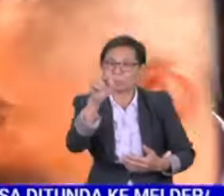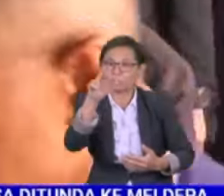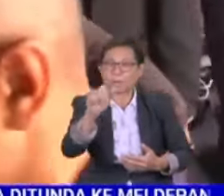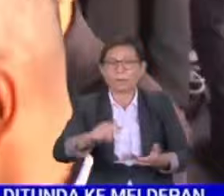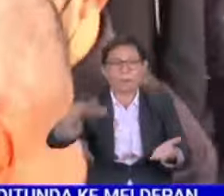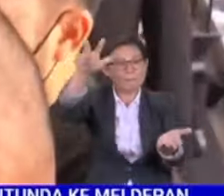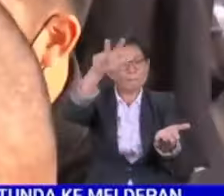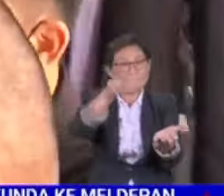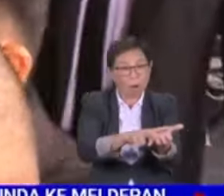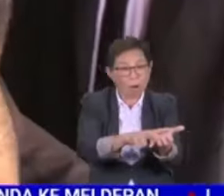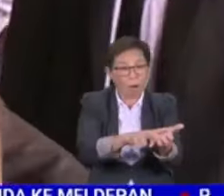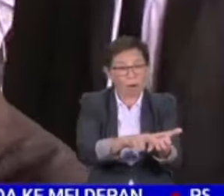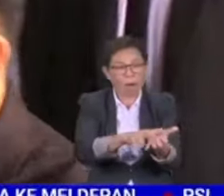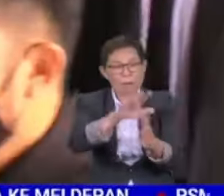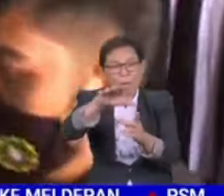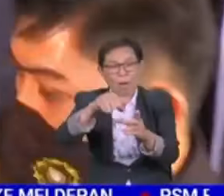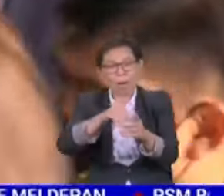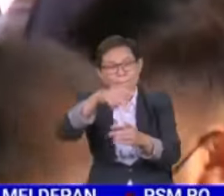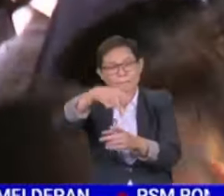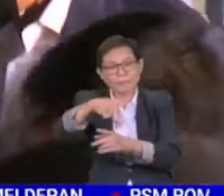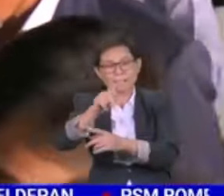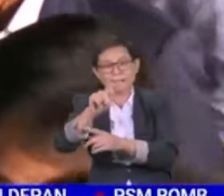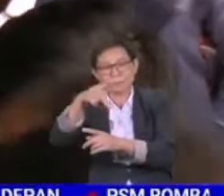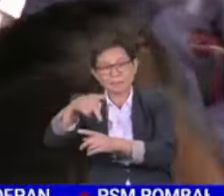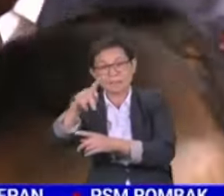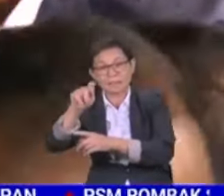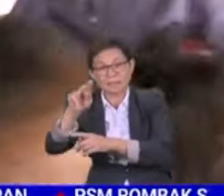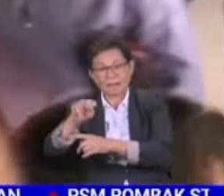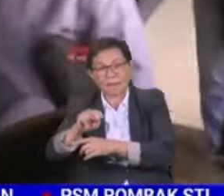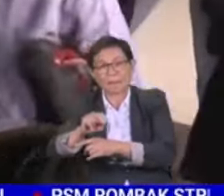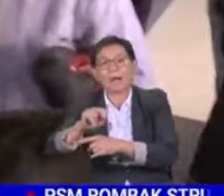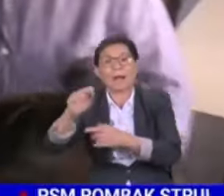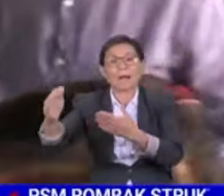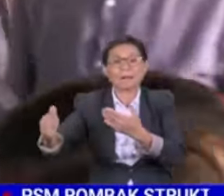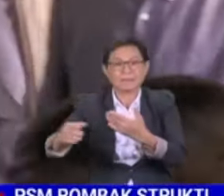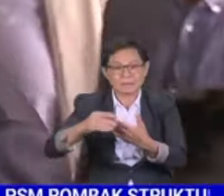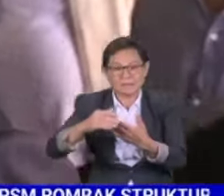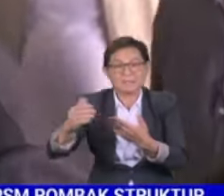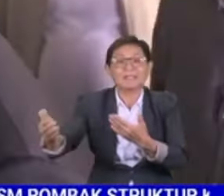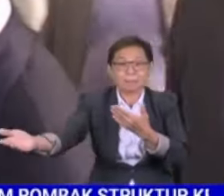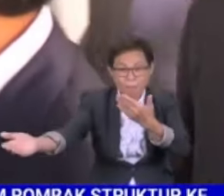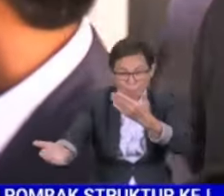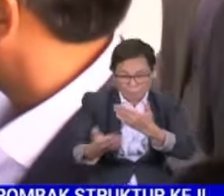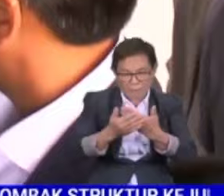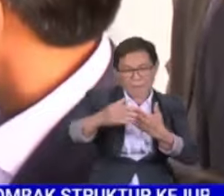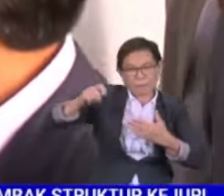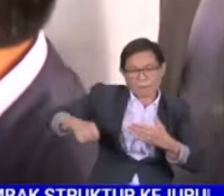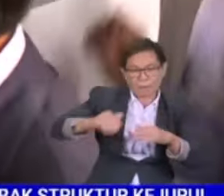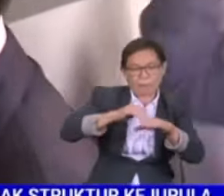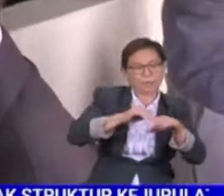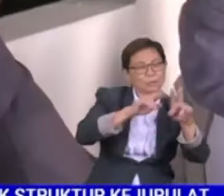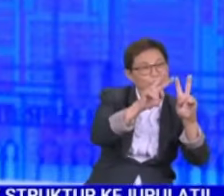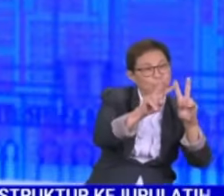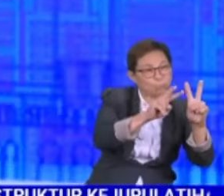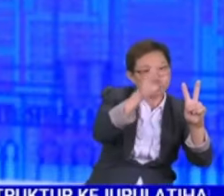kes membabitkan bekas pengerusi PT-PTN itu disebut semula 22 Mac ini.